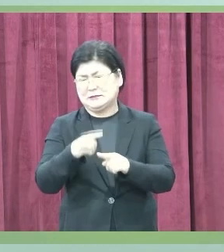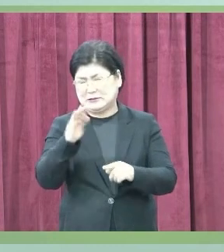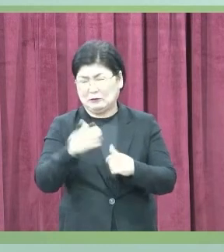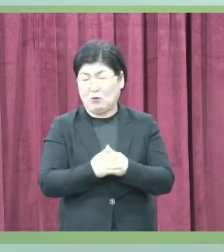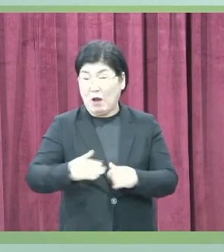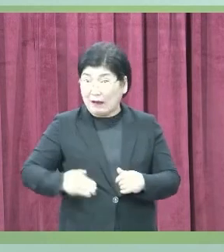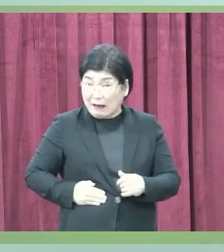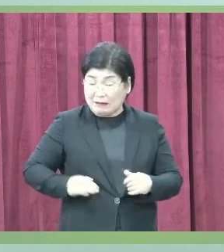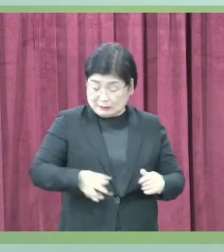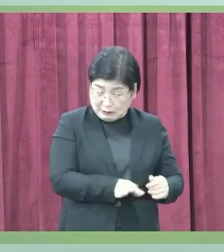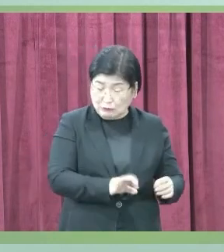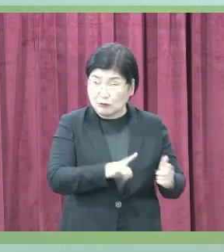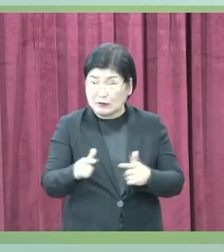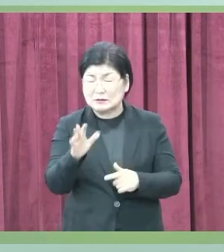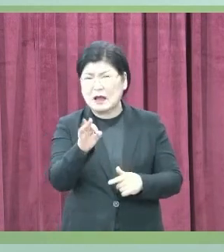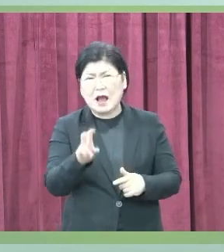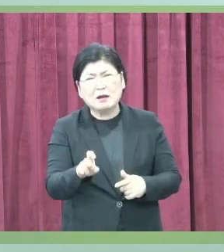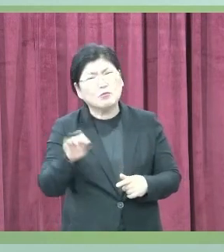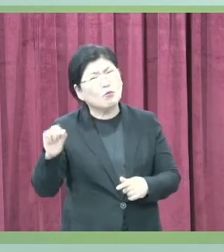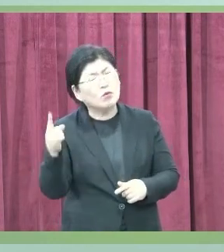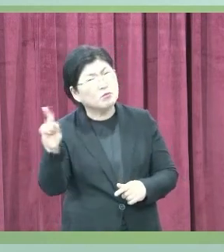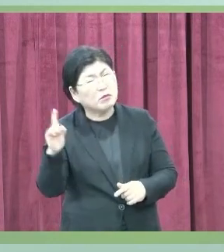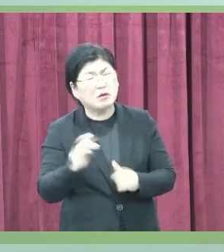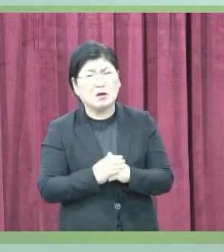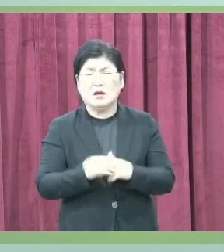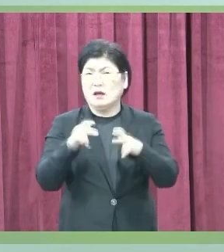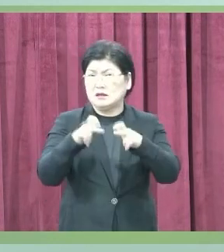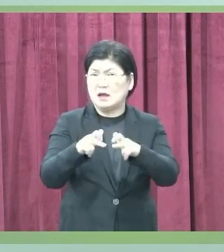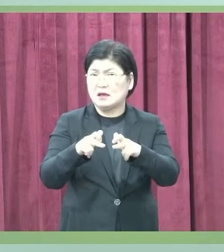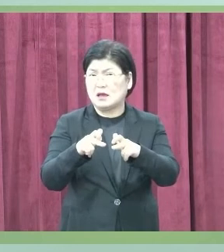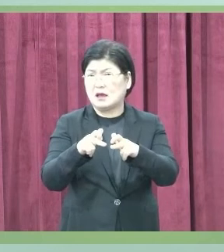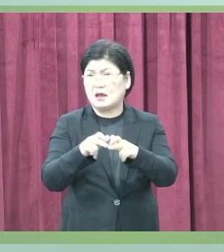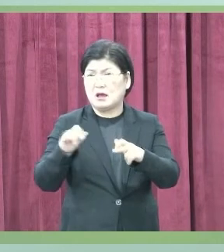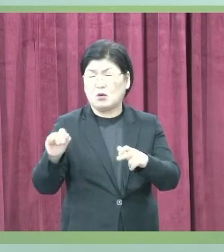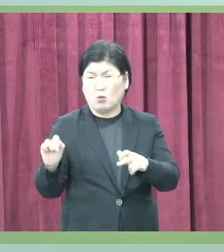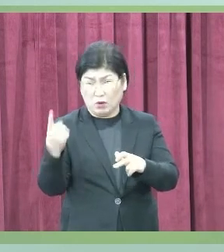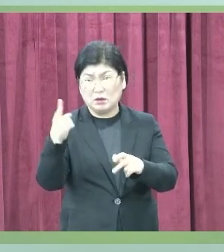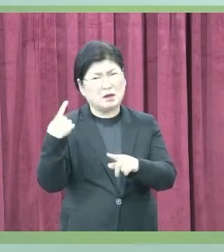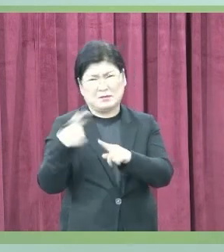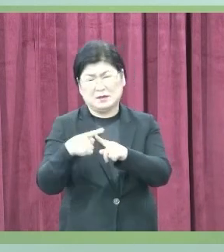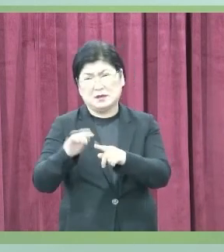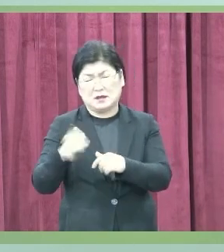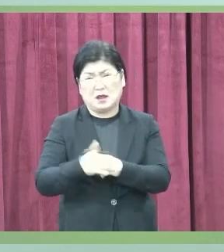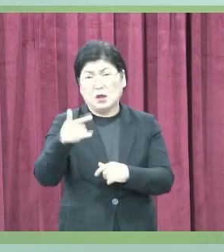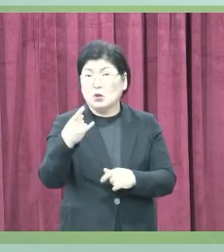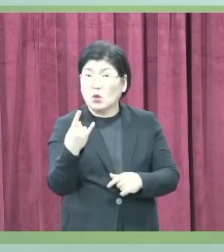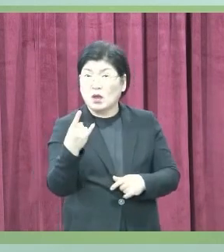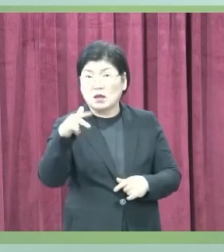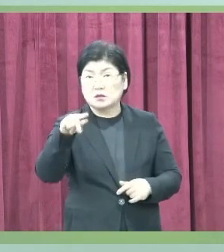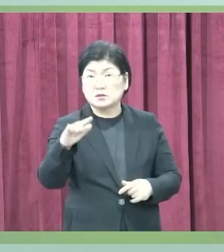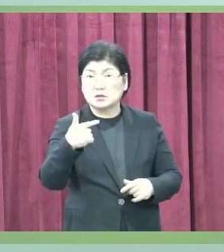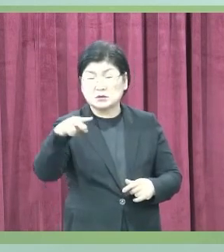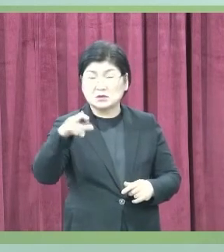간 장류로의 암은 이게 그 장애의 원인 질환이기도 해요. 그 다음에 뇌전증의 사망 원인